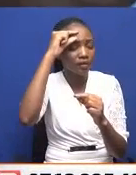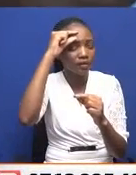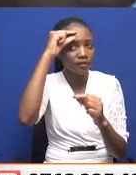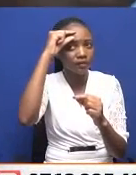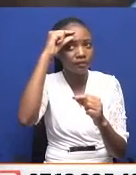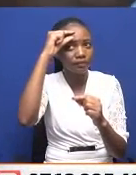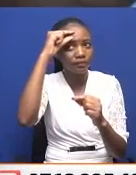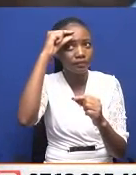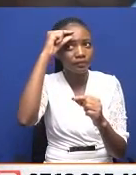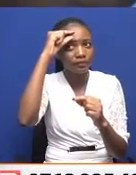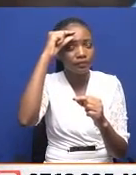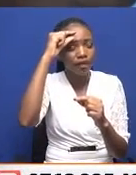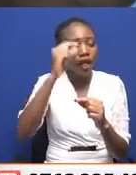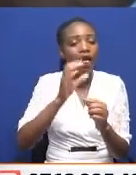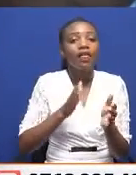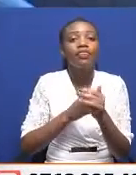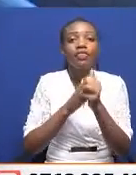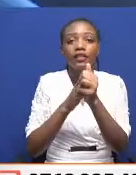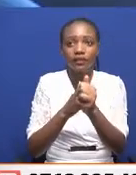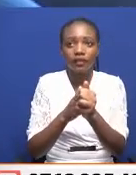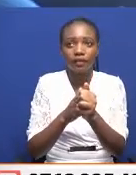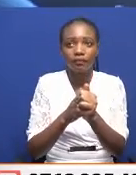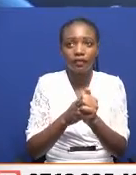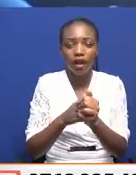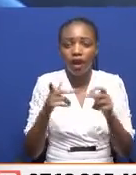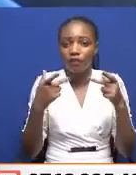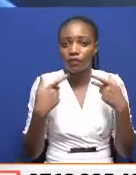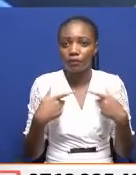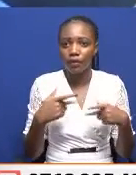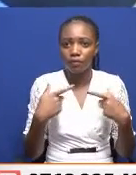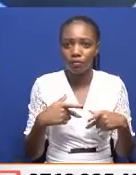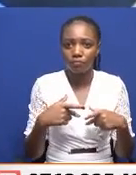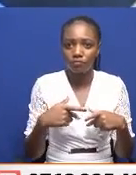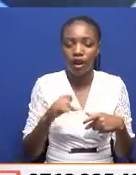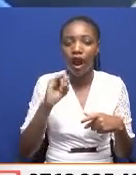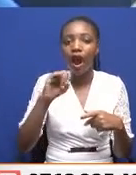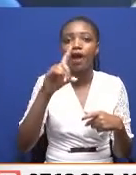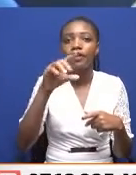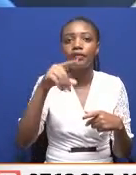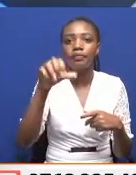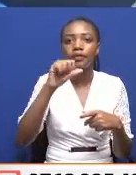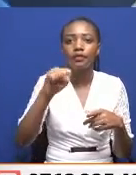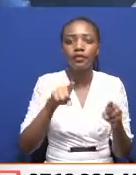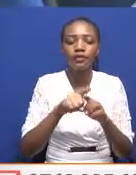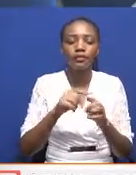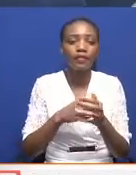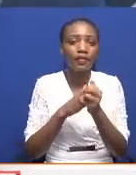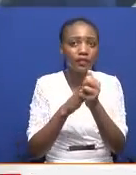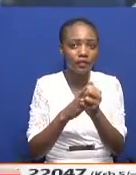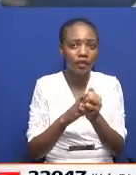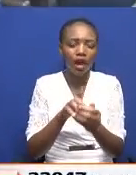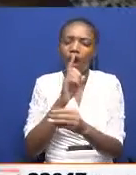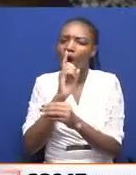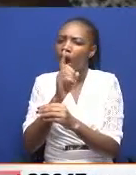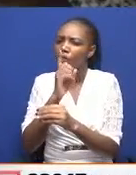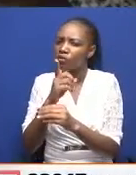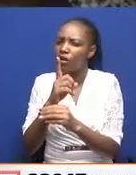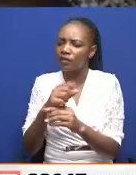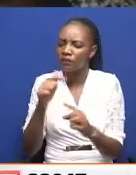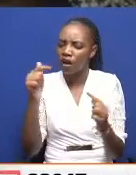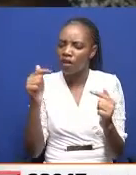wake, katibu mkuu wa waathiriwa hao Japhet Awamalwa na mwenyekiti wake Harrison Lusaka wametoa onyo kali dhidi ya wanachama